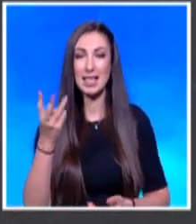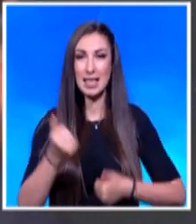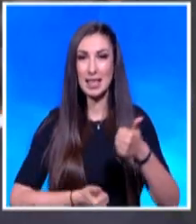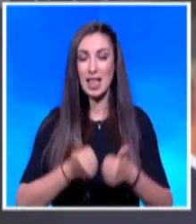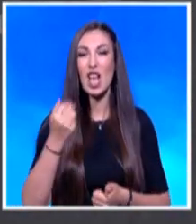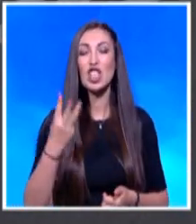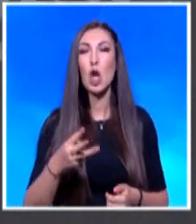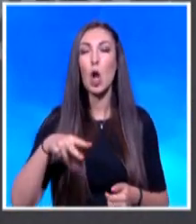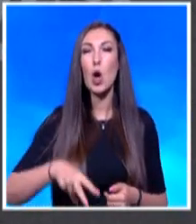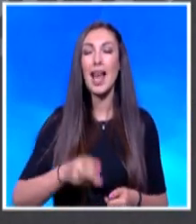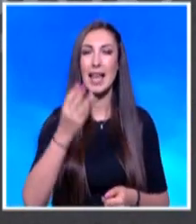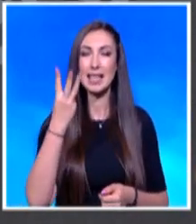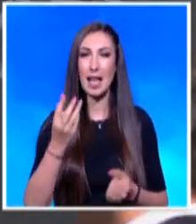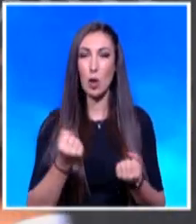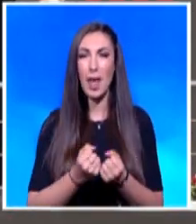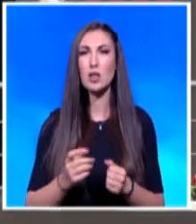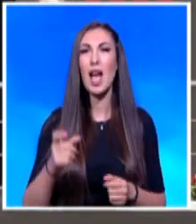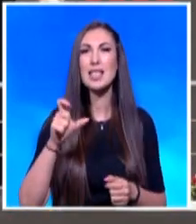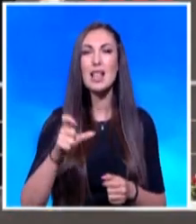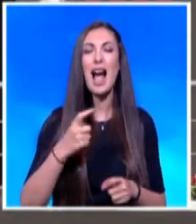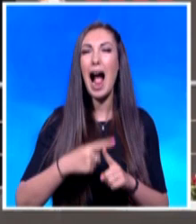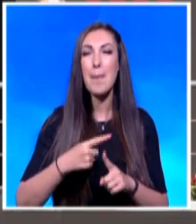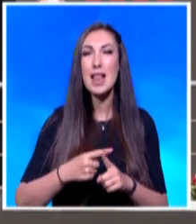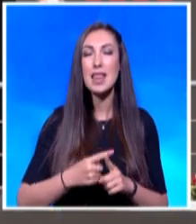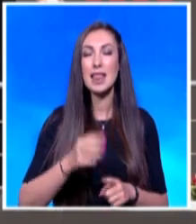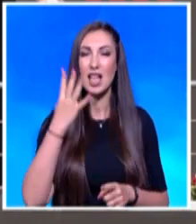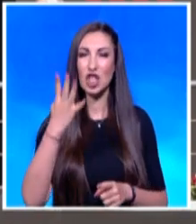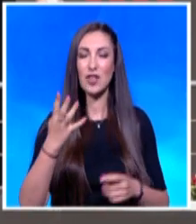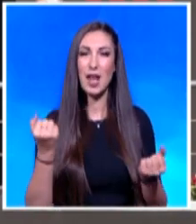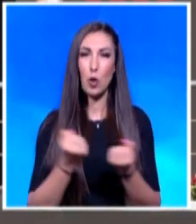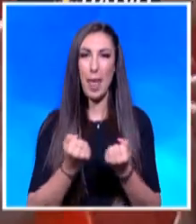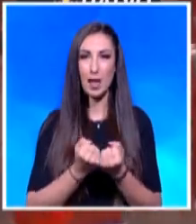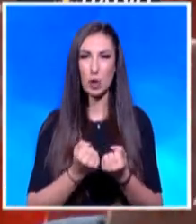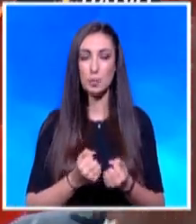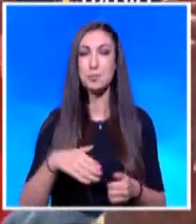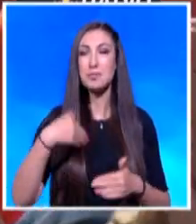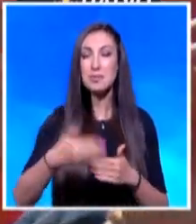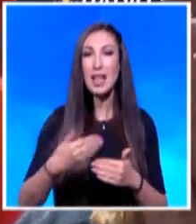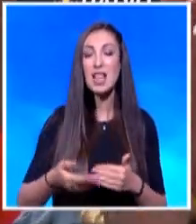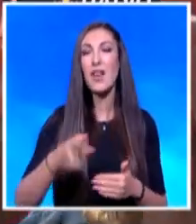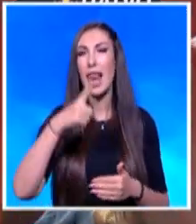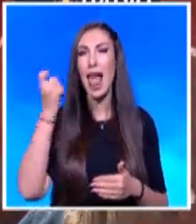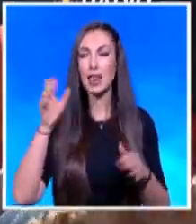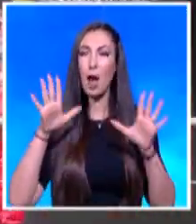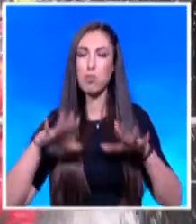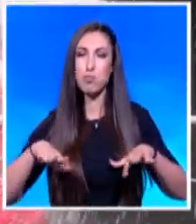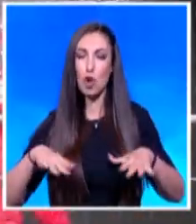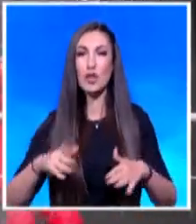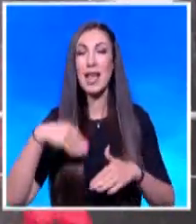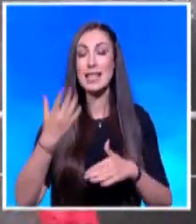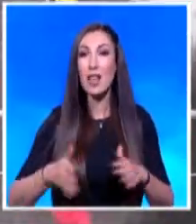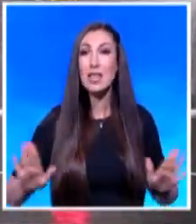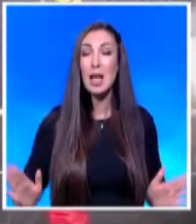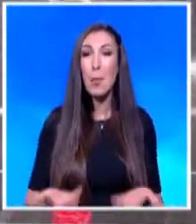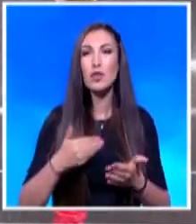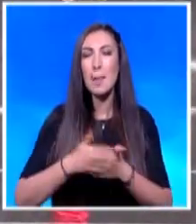Шарл Леклер завърши трети, а силно каране на Льюис Хамилтън му донесе четвъртото място. Следва лятна пауза, а следващият старт е